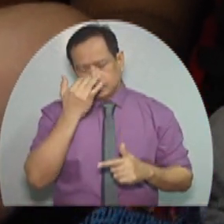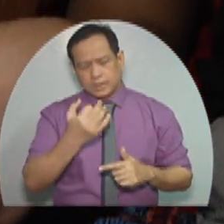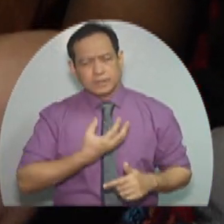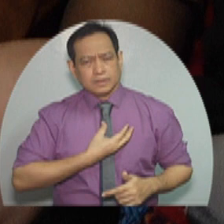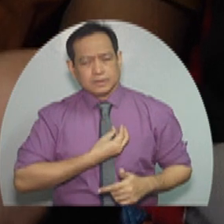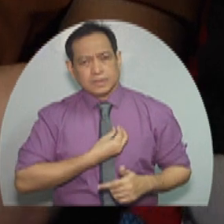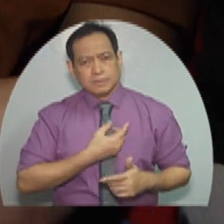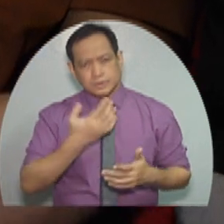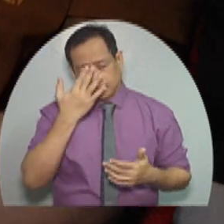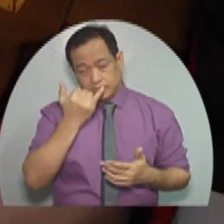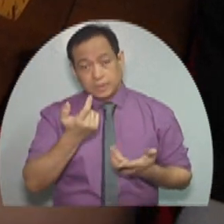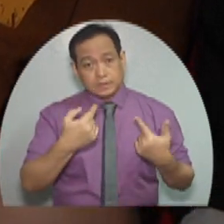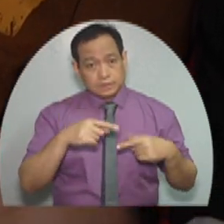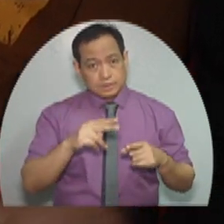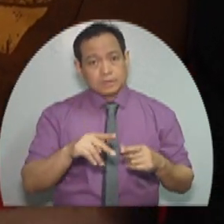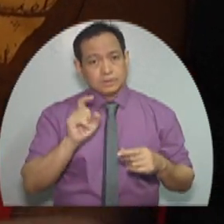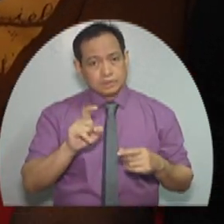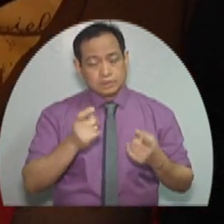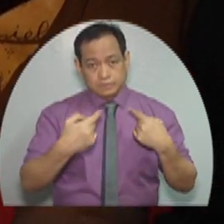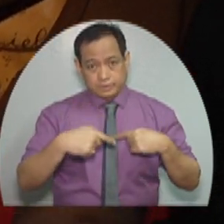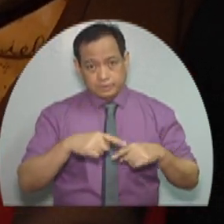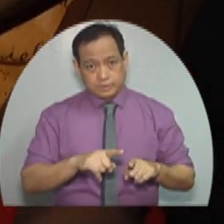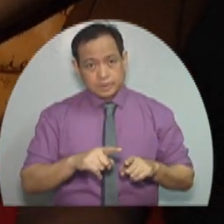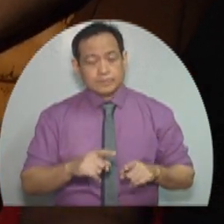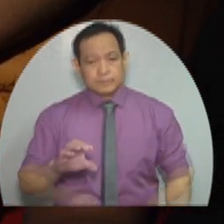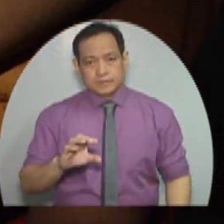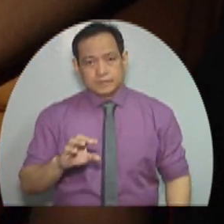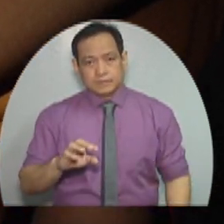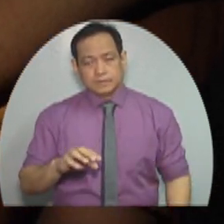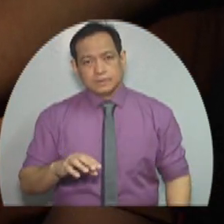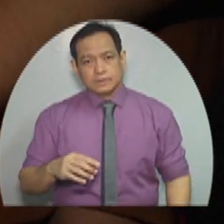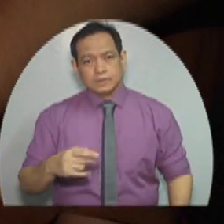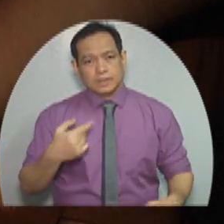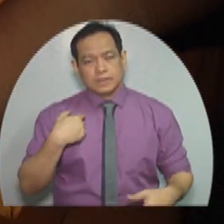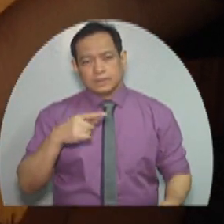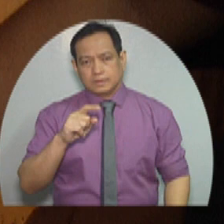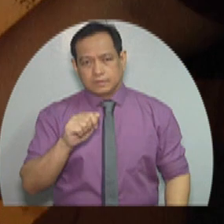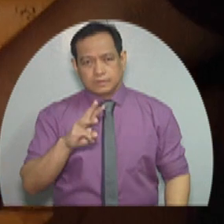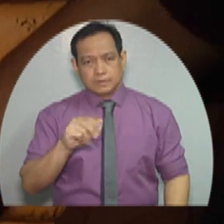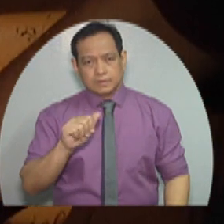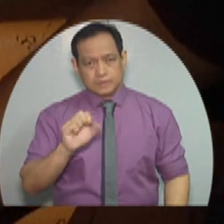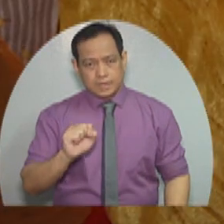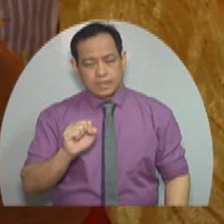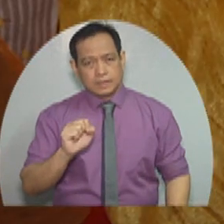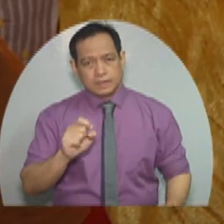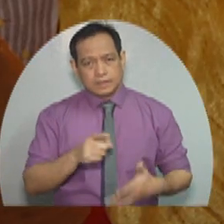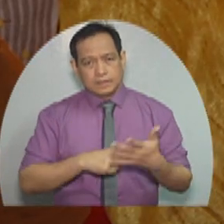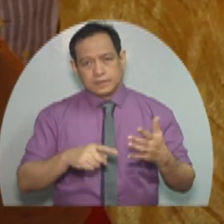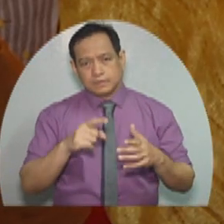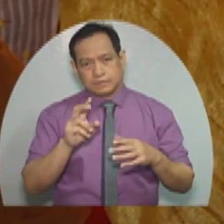bakit? Kinabahan na po ako. Sabi ko, bakit po? Basta pumunta ka. Nagpatawas po yun para nagpa